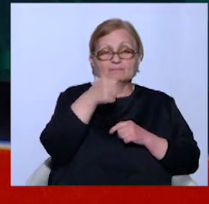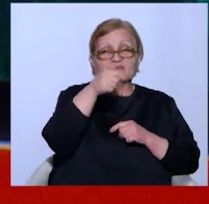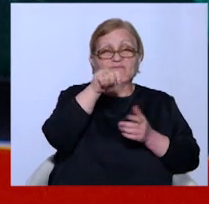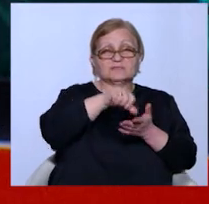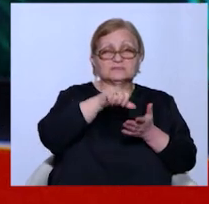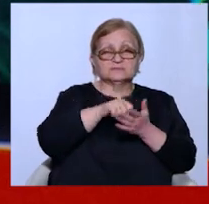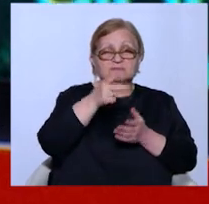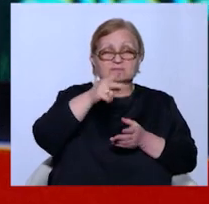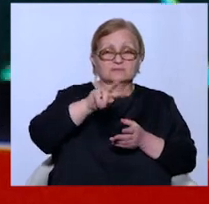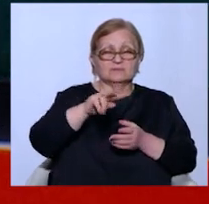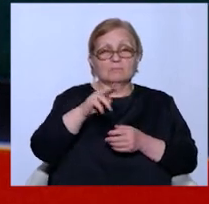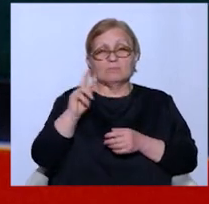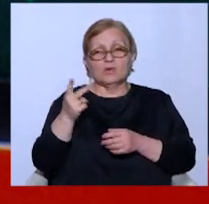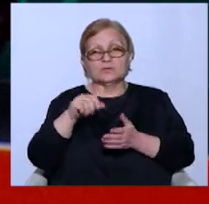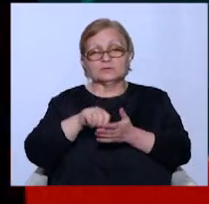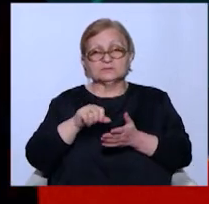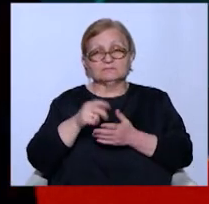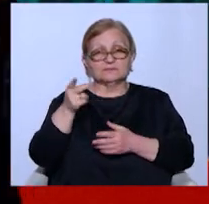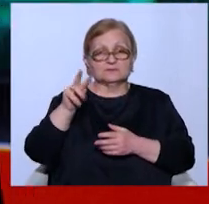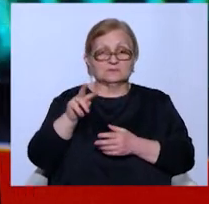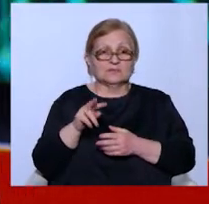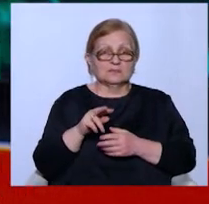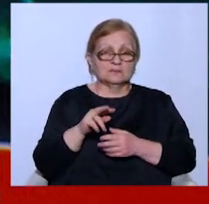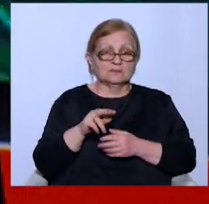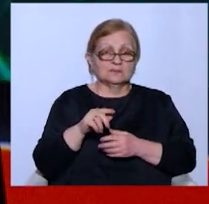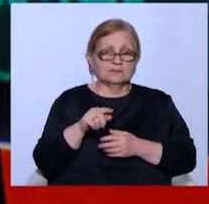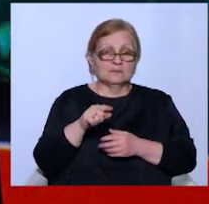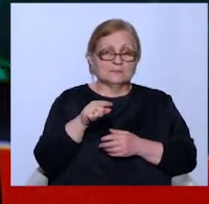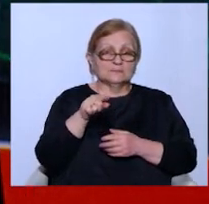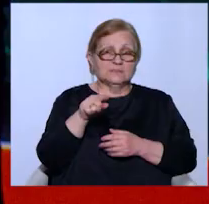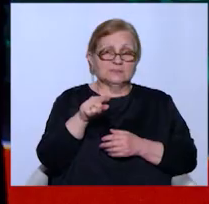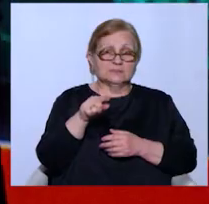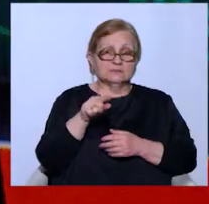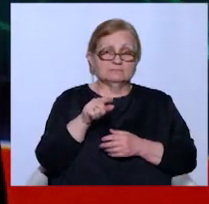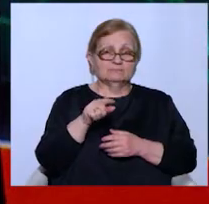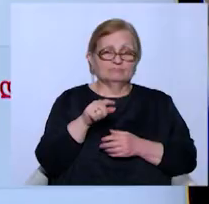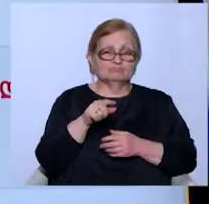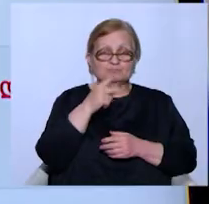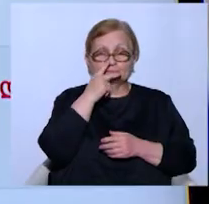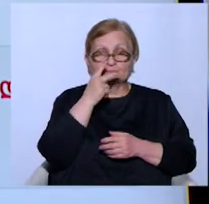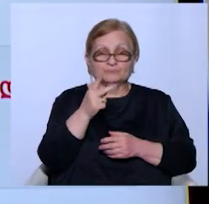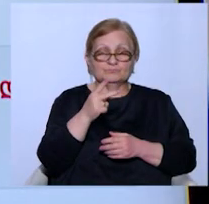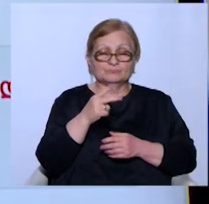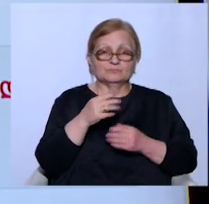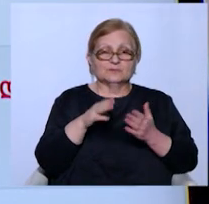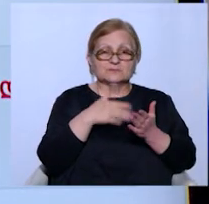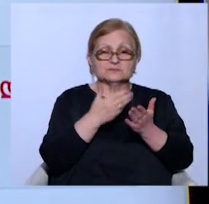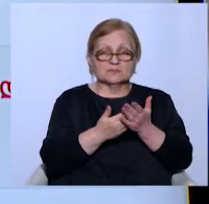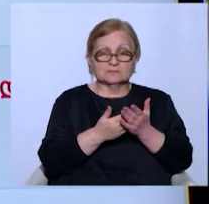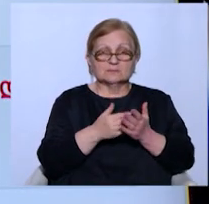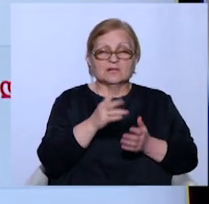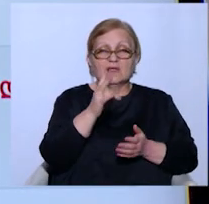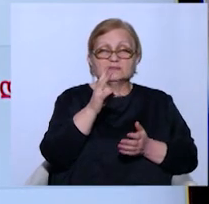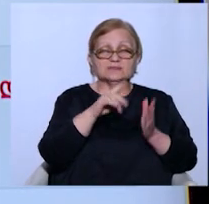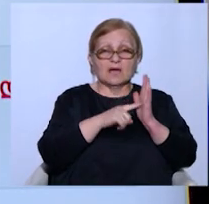კვადრატს, გამოვაკლოთ მეორე წევრის კვადრატი. ამაში აი, თორსა აი აქედან აფუყურებ სიტუაციას, ქვია წარმოვადგინე ნამრავლი ჯამის